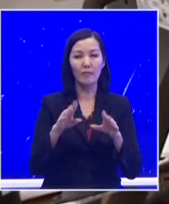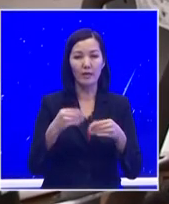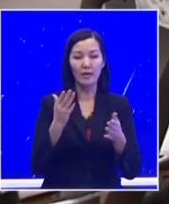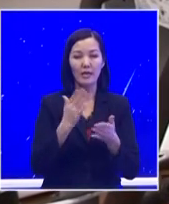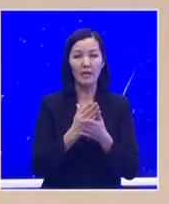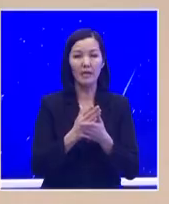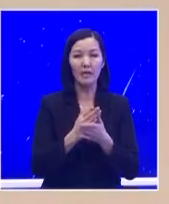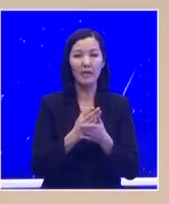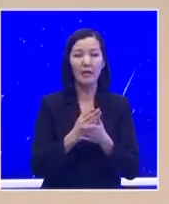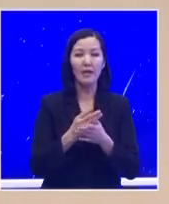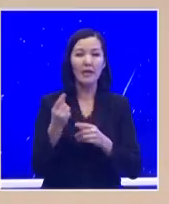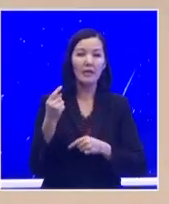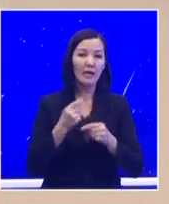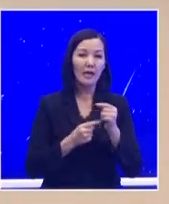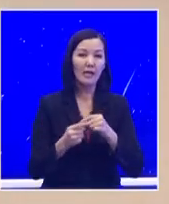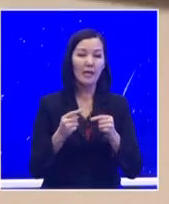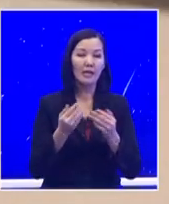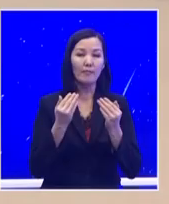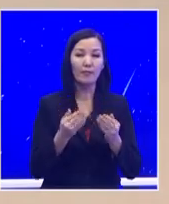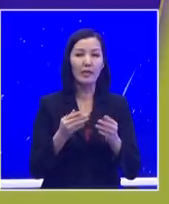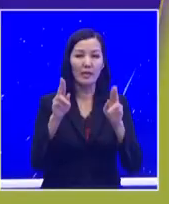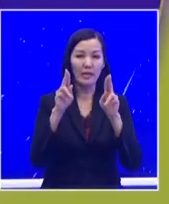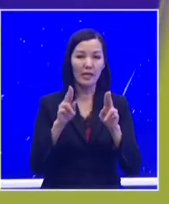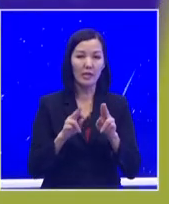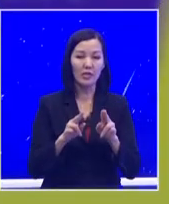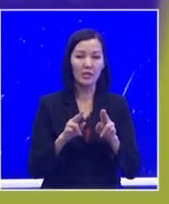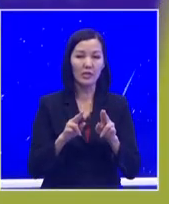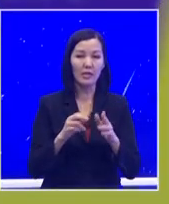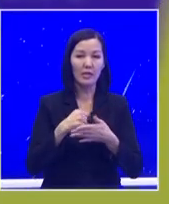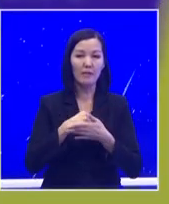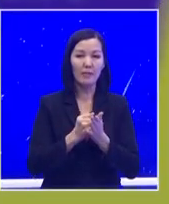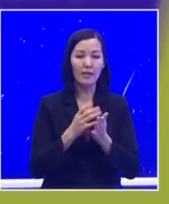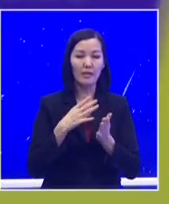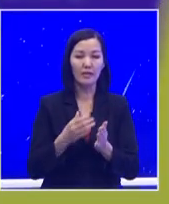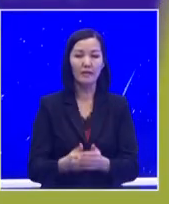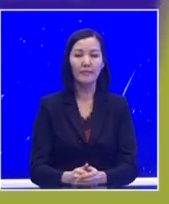мен қоныс аударушыларды қабылдаудың биылғы ережесі былайша бекітілген.